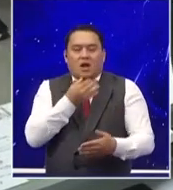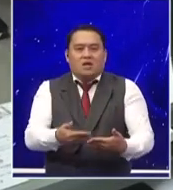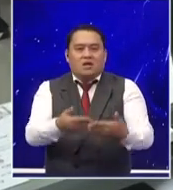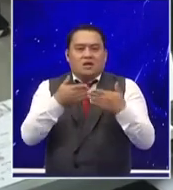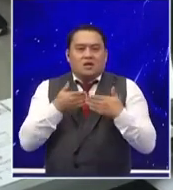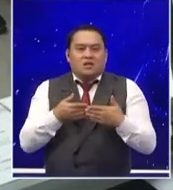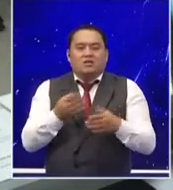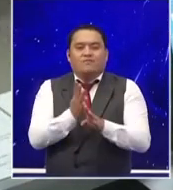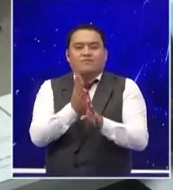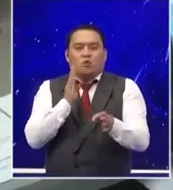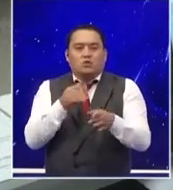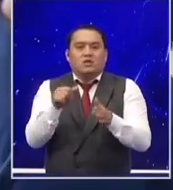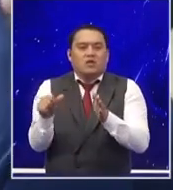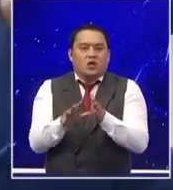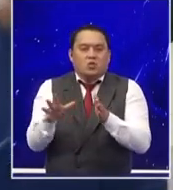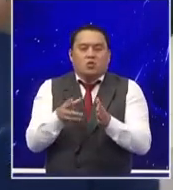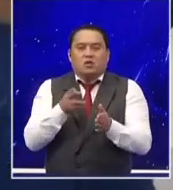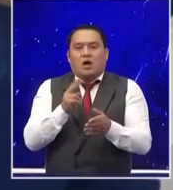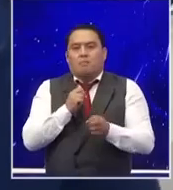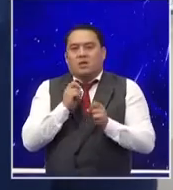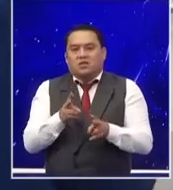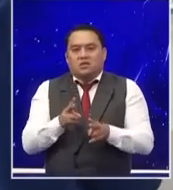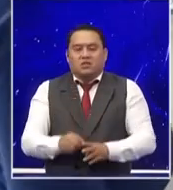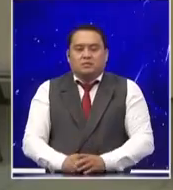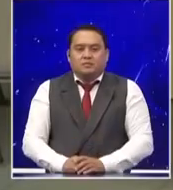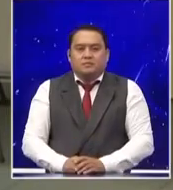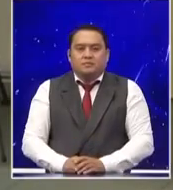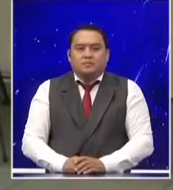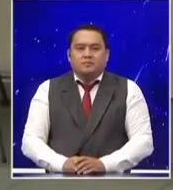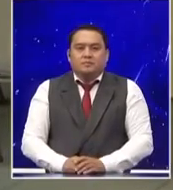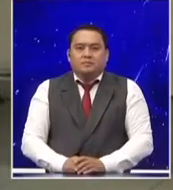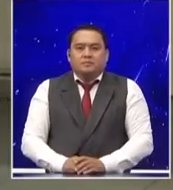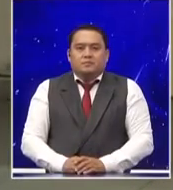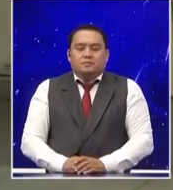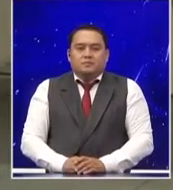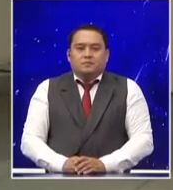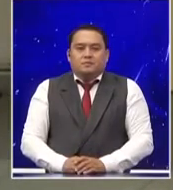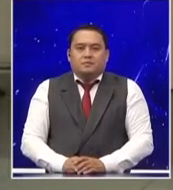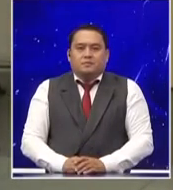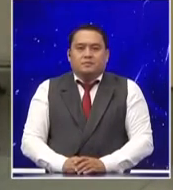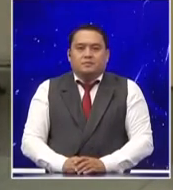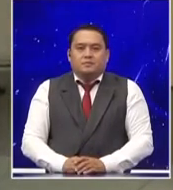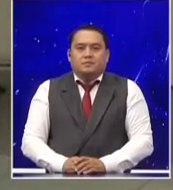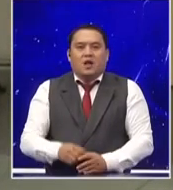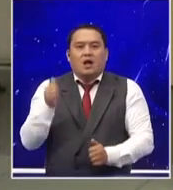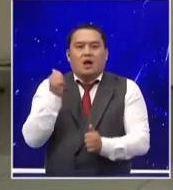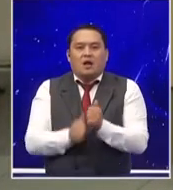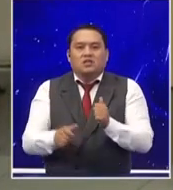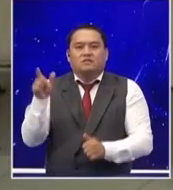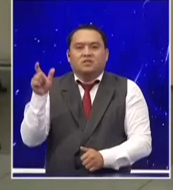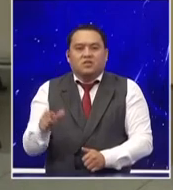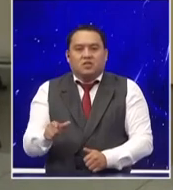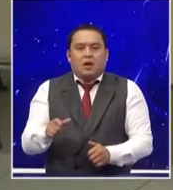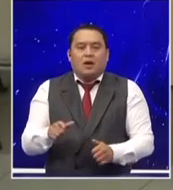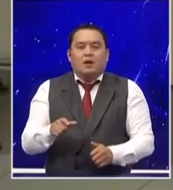чтобы не стоять в очереди и подвергать себя опасности а пациент не асала у каждого пациента есть